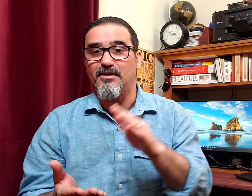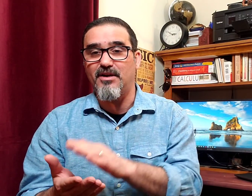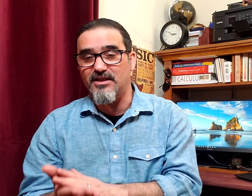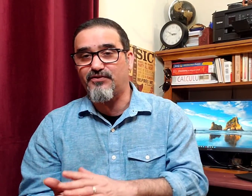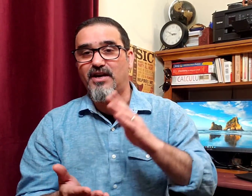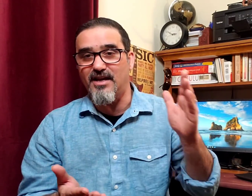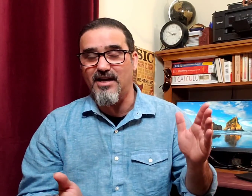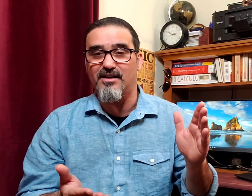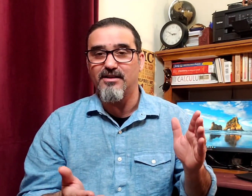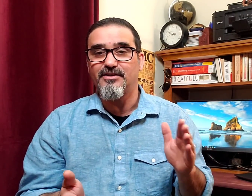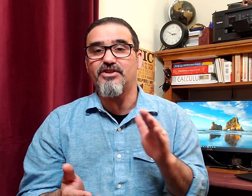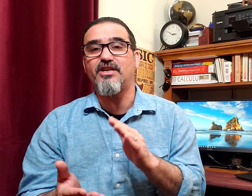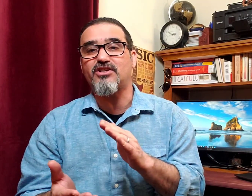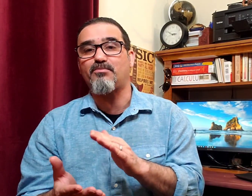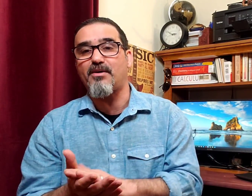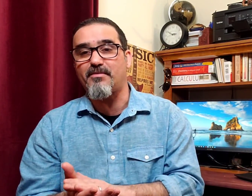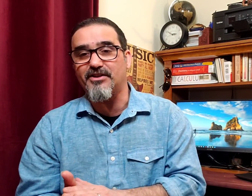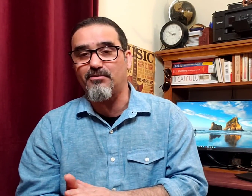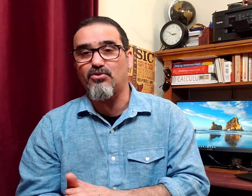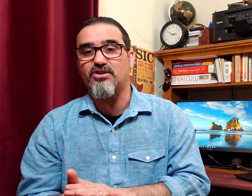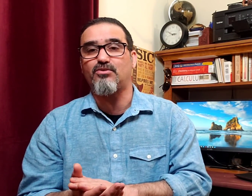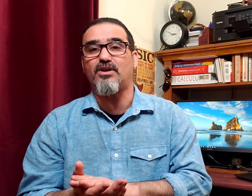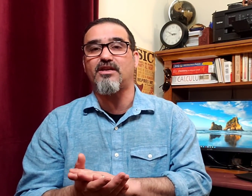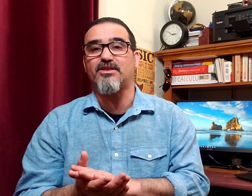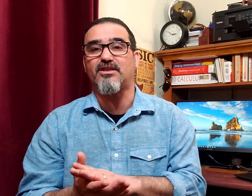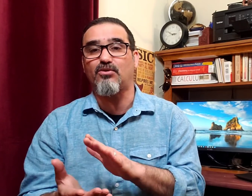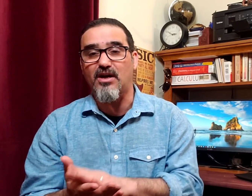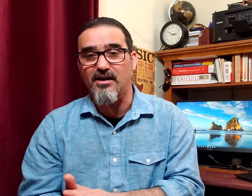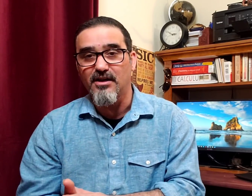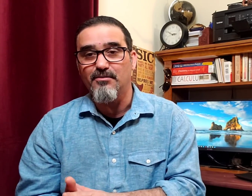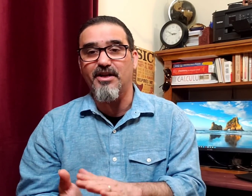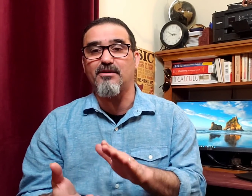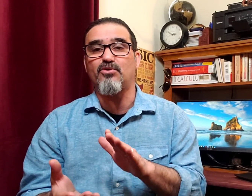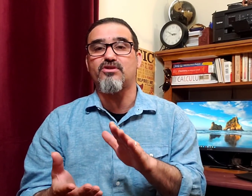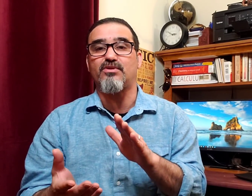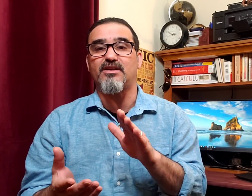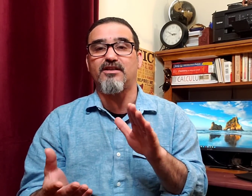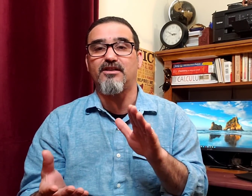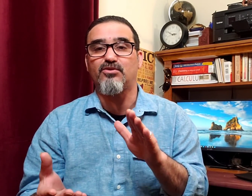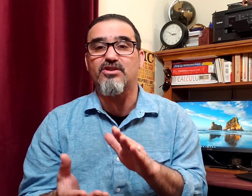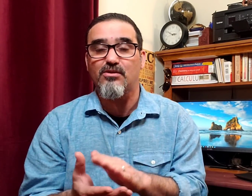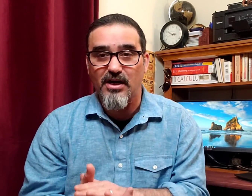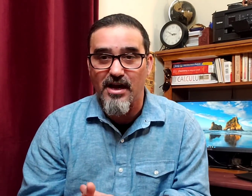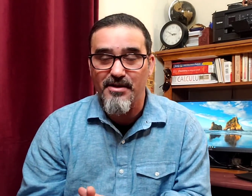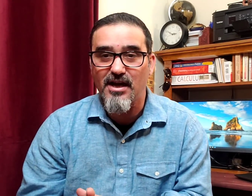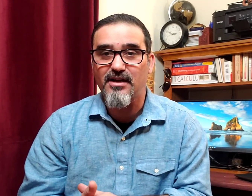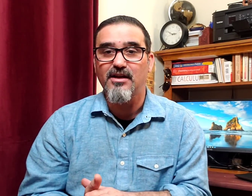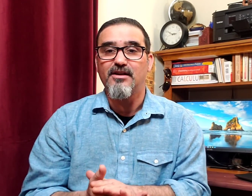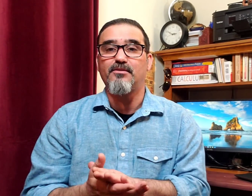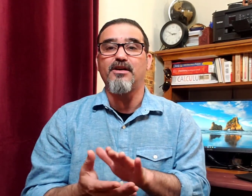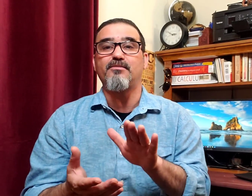للافضل من الاسفل للاعلى، داكشي علاش ربما ما نعتبروش الثوره ديال مصر ثوره، ما نعتبروش الثوره ديال تونس ثوره